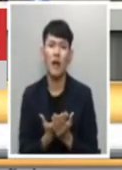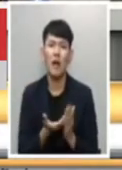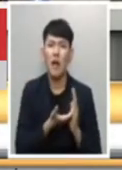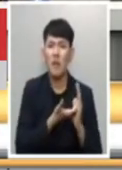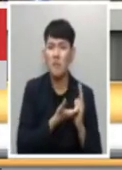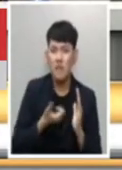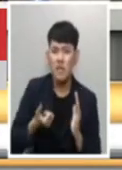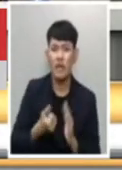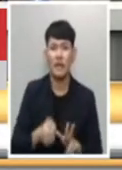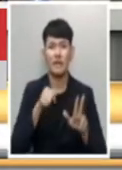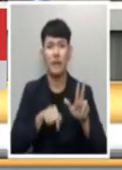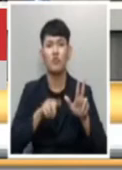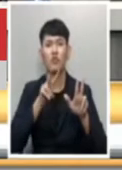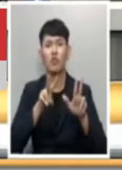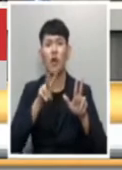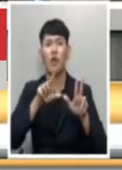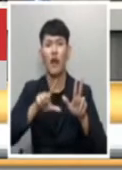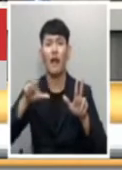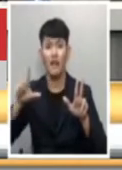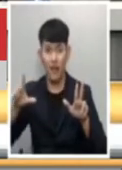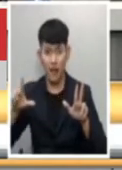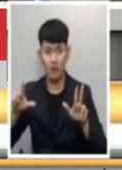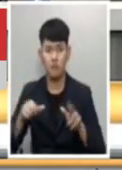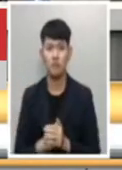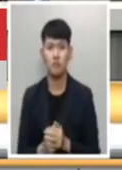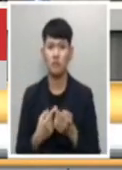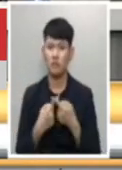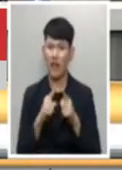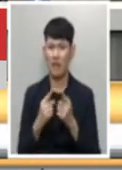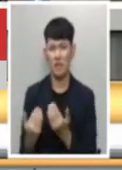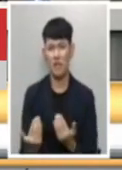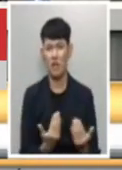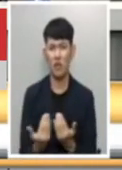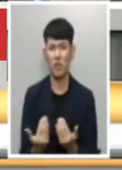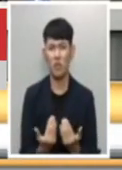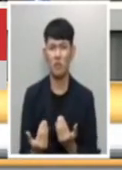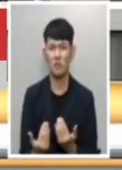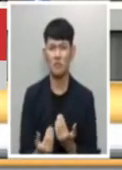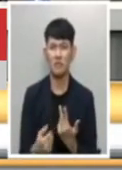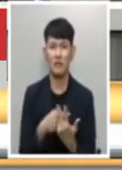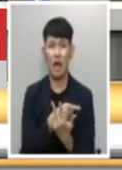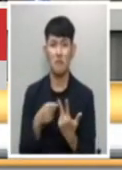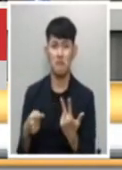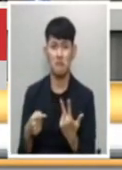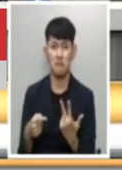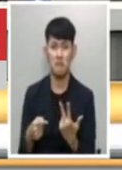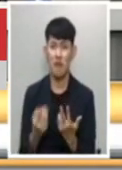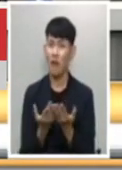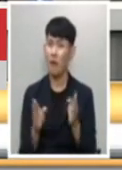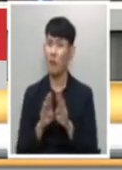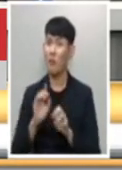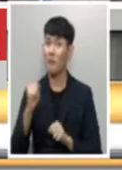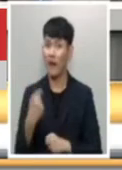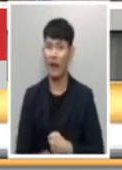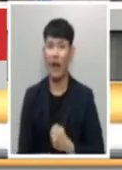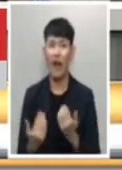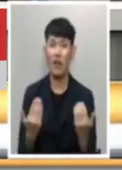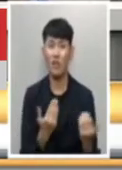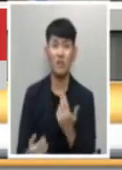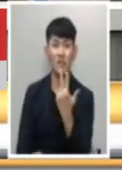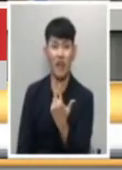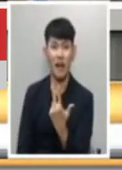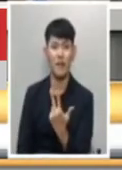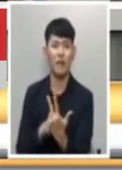านล้านบาทวันนี้มีลูกอยู่3คนครับตั้งครอบครัวใหม่ๆก็มีลูกคนแรกครับก็อย